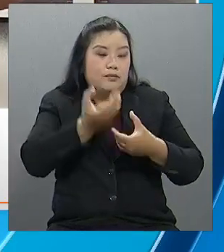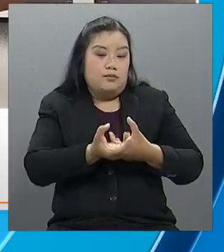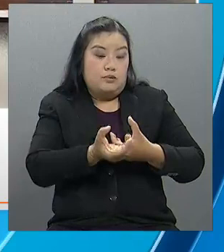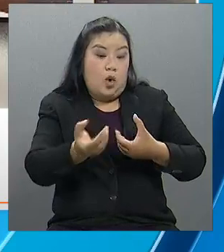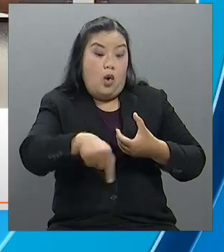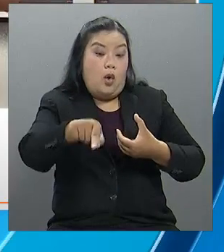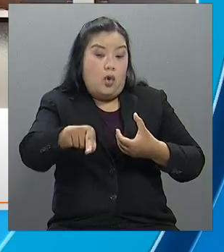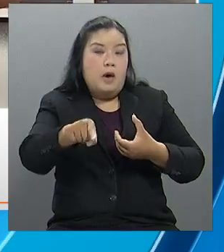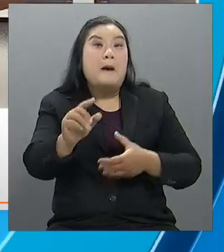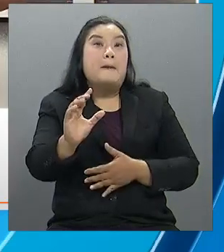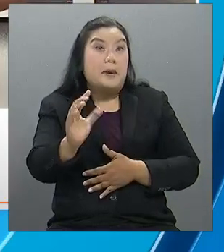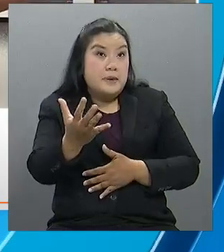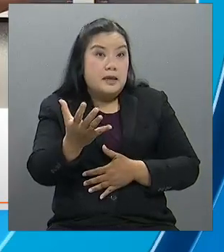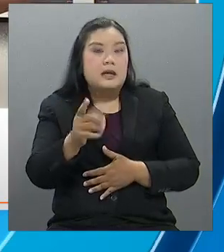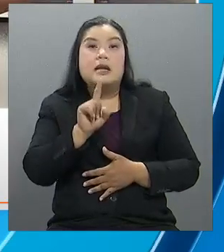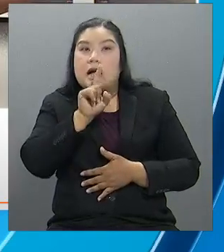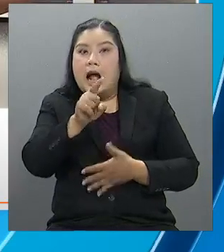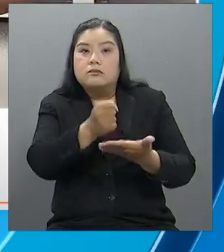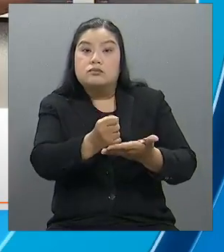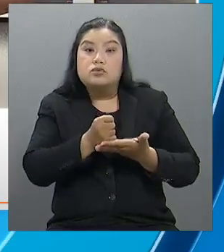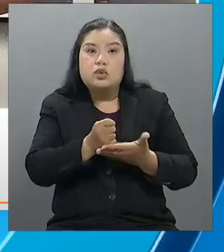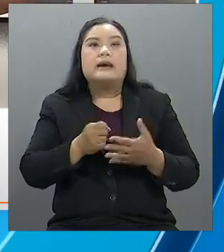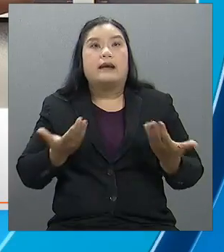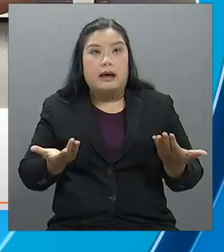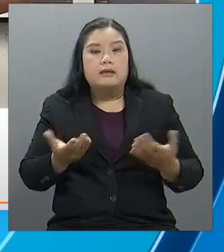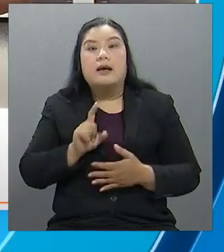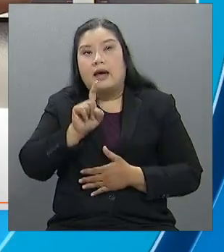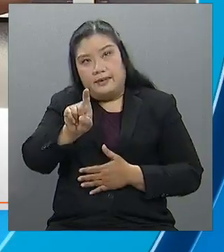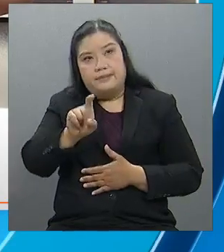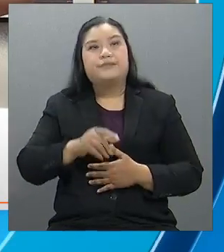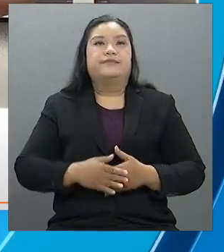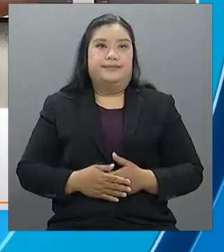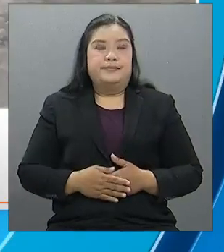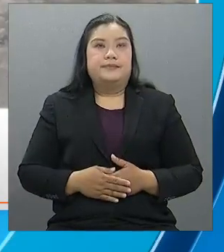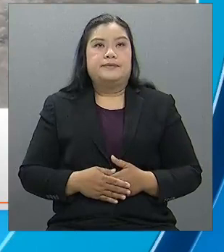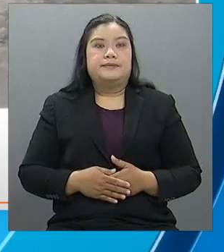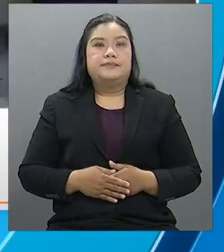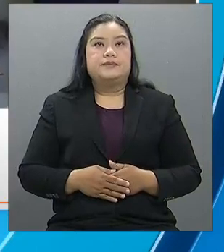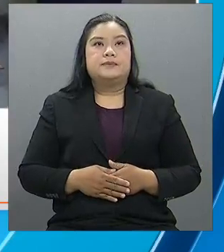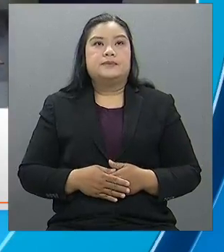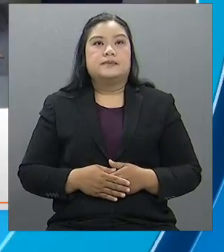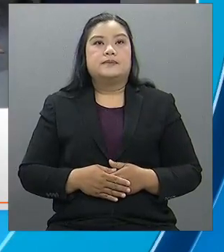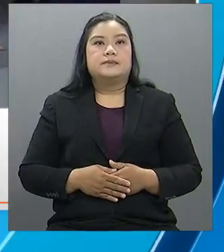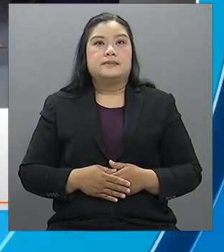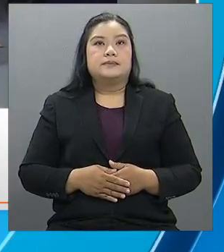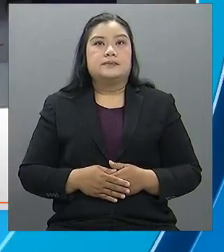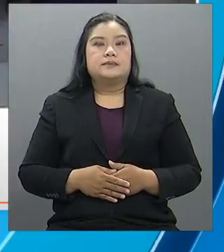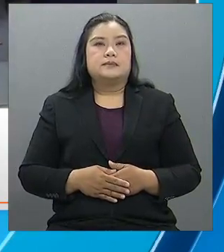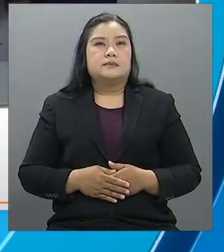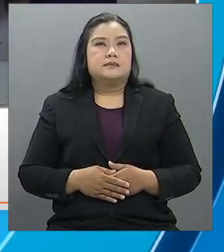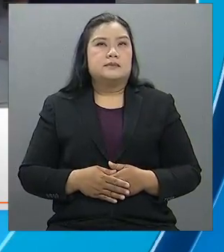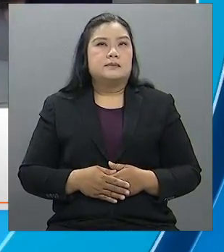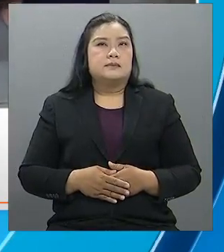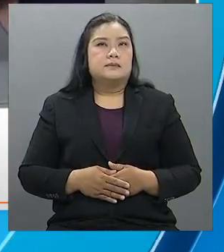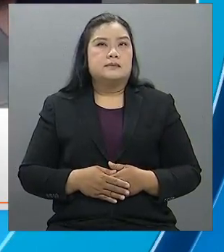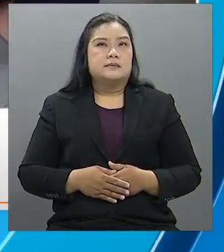ยเหลือกลุ่มชาวบ้านกลุ่มนี้ไหมคะในอำเภอคะ ครับครับจะคือที่นายอนุรุตสุวรรณยานนะฮะอยู่บ้านที่